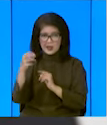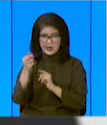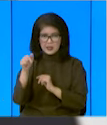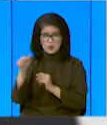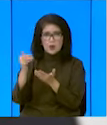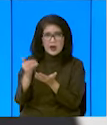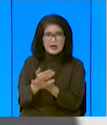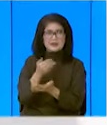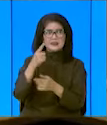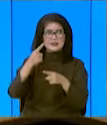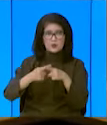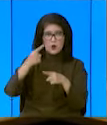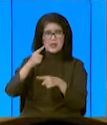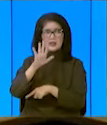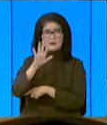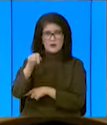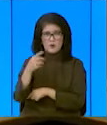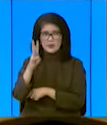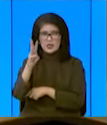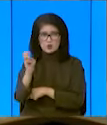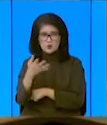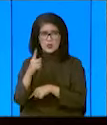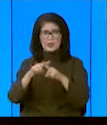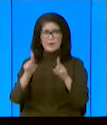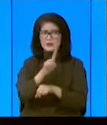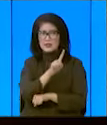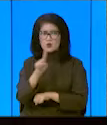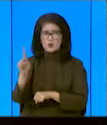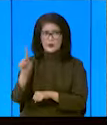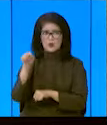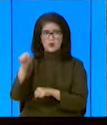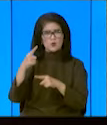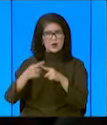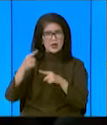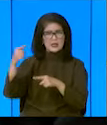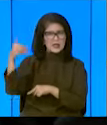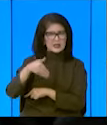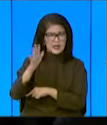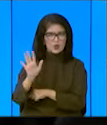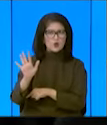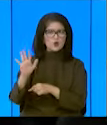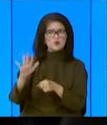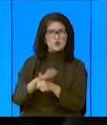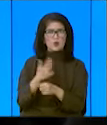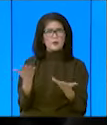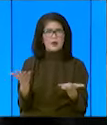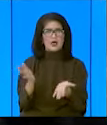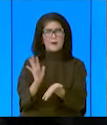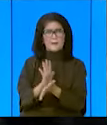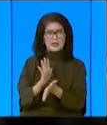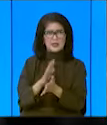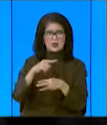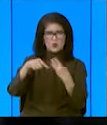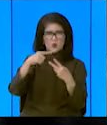hanya 2 kali masuk kantor. Tudingan 44,5 miliar, korupsi yang dilakukan SYL berkongsi dengan 2 mantan anak buahnya,